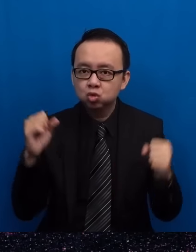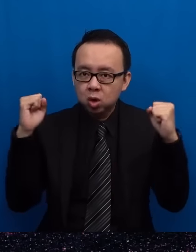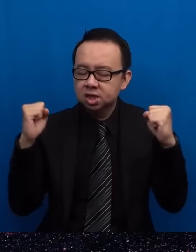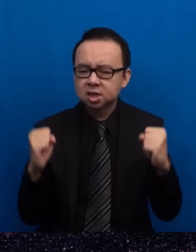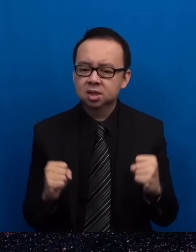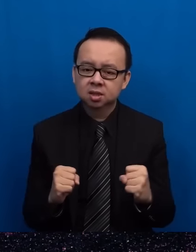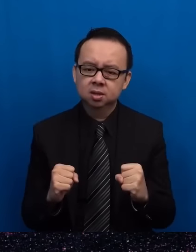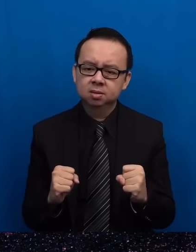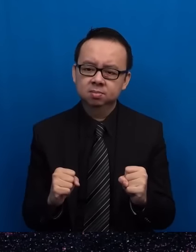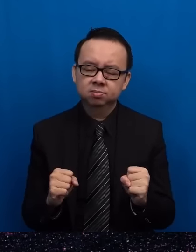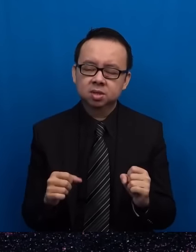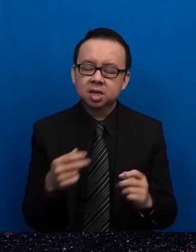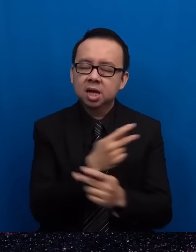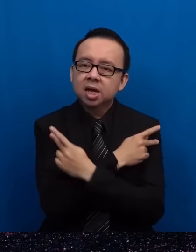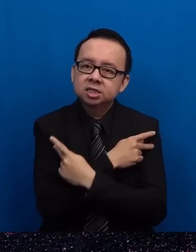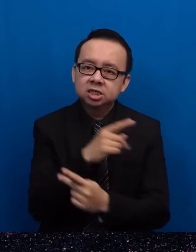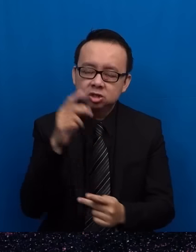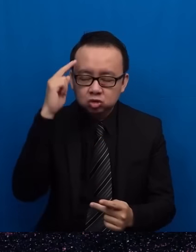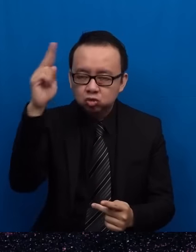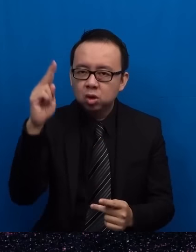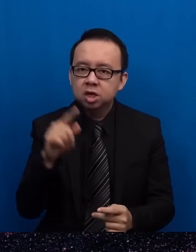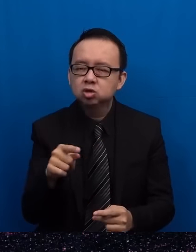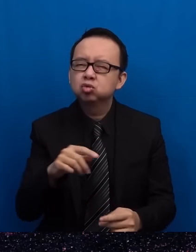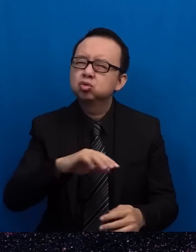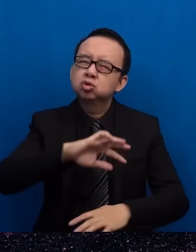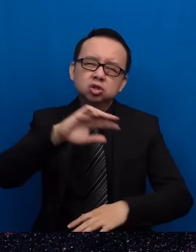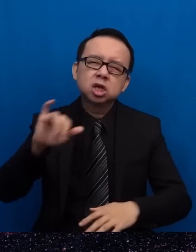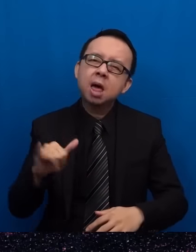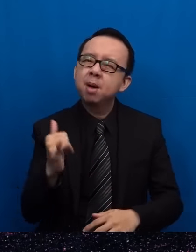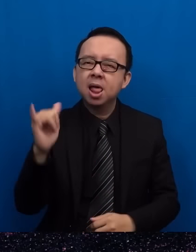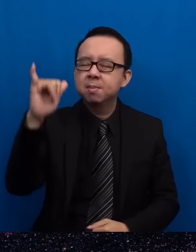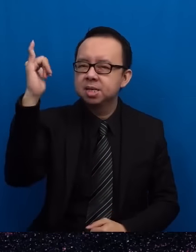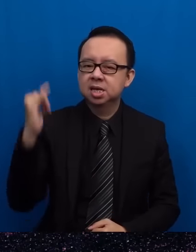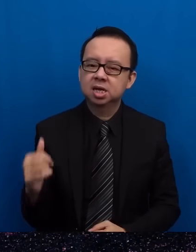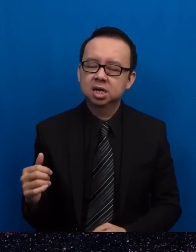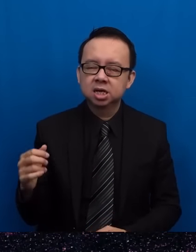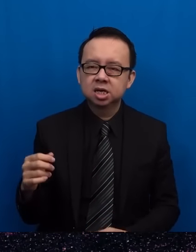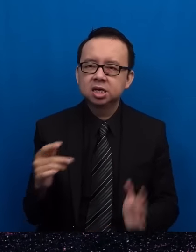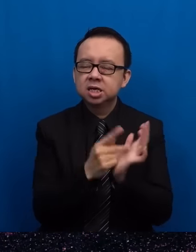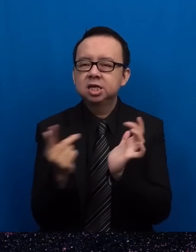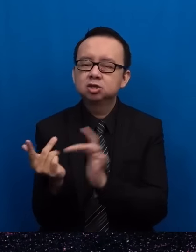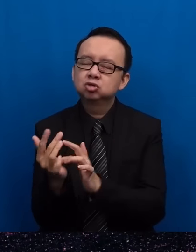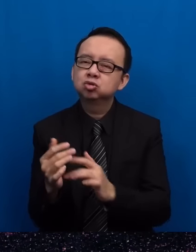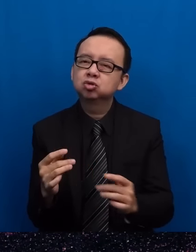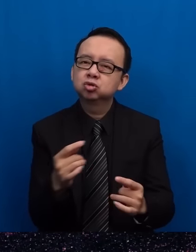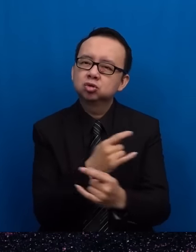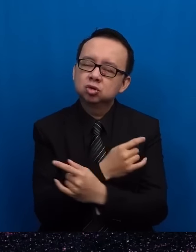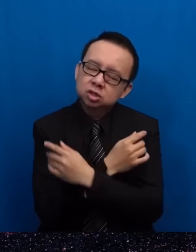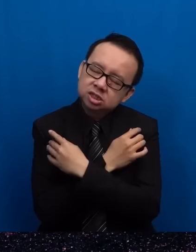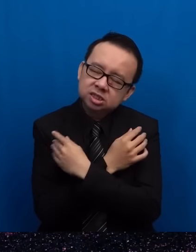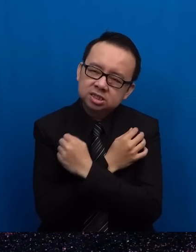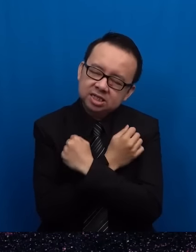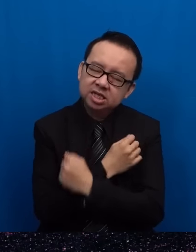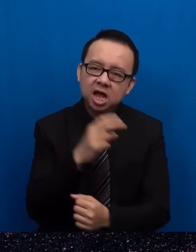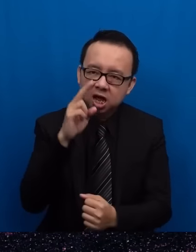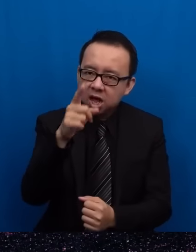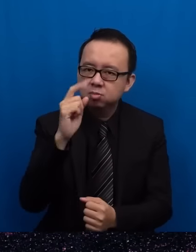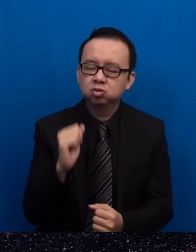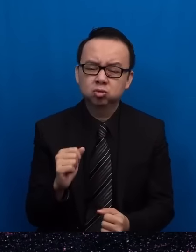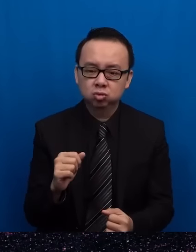setia Tuhan tak akan beranjak daripadamu. Jesus loves you. And He has forgiven our sins. Dan Tuhan sudah mengampuni dosa